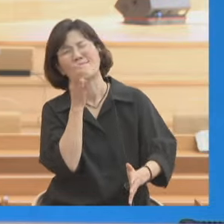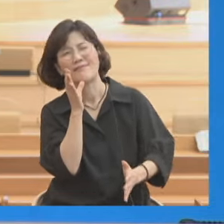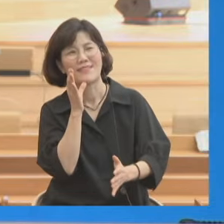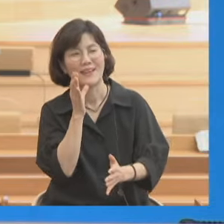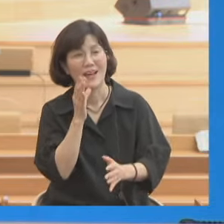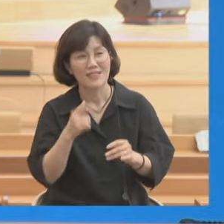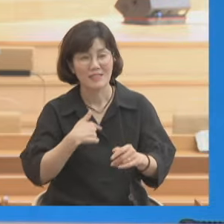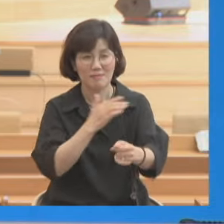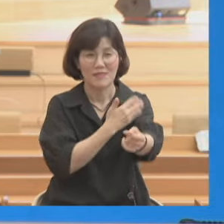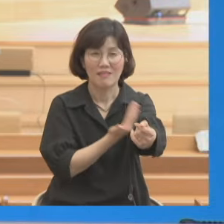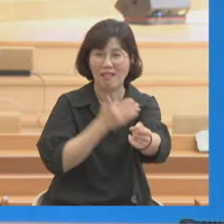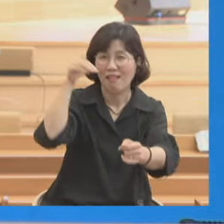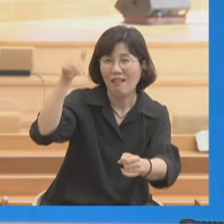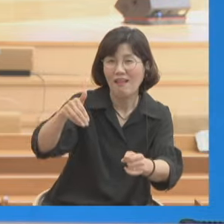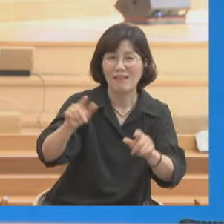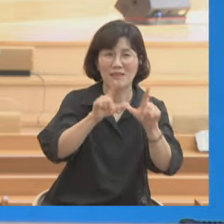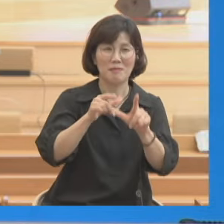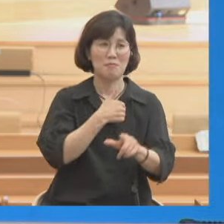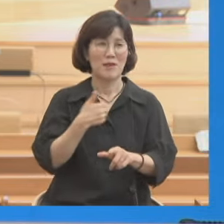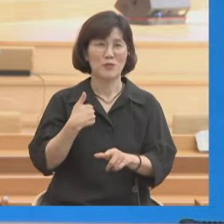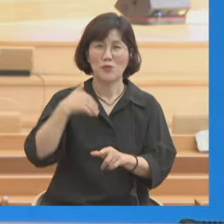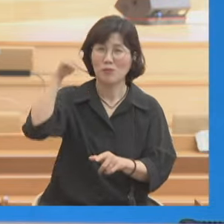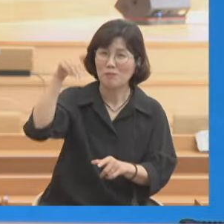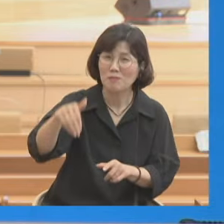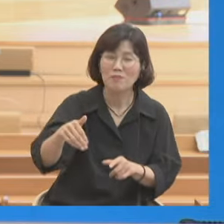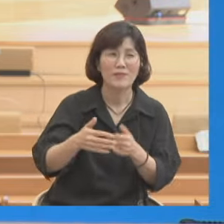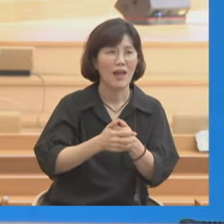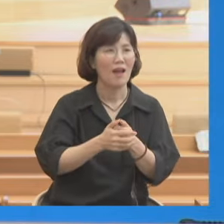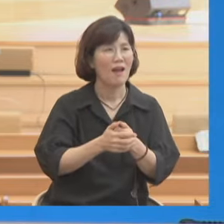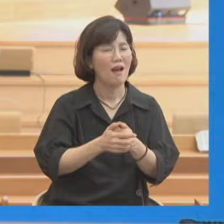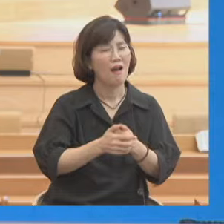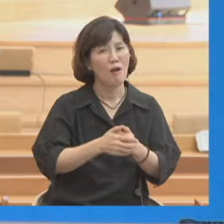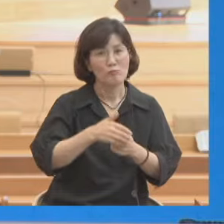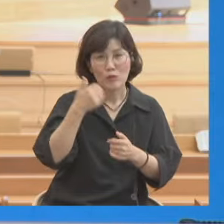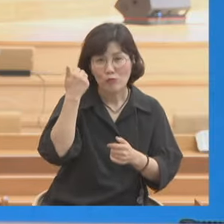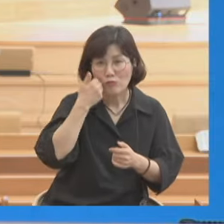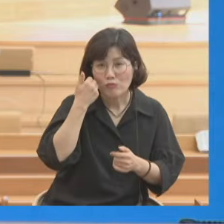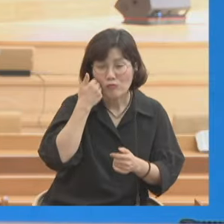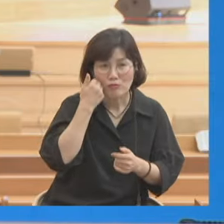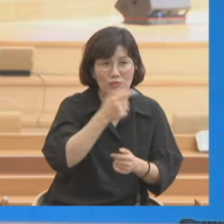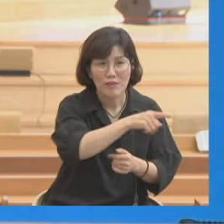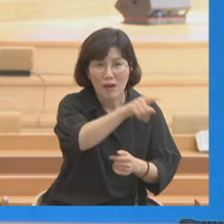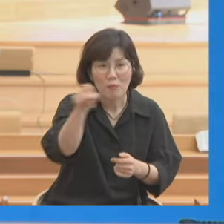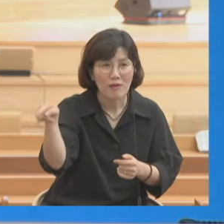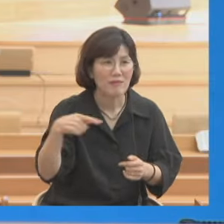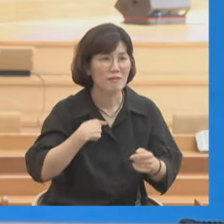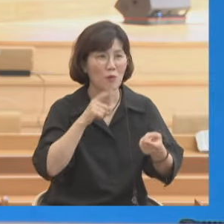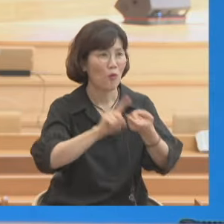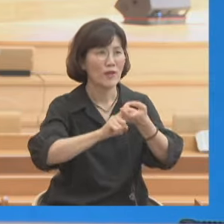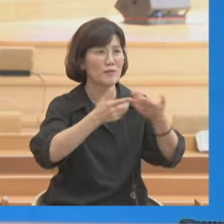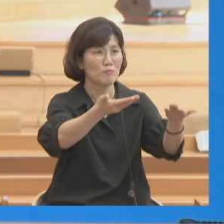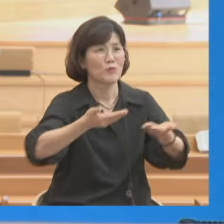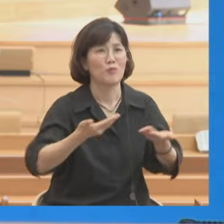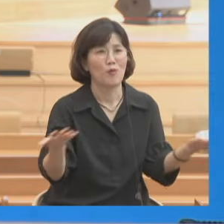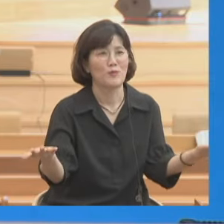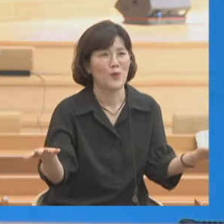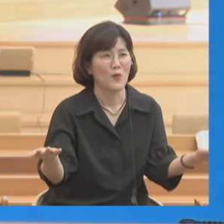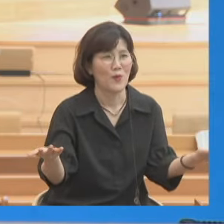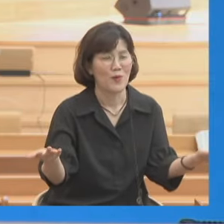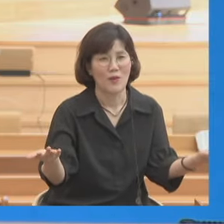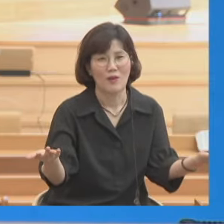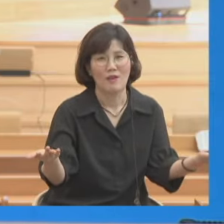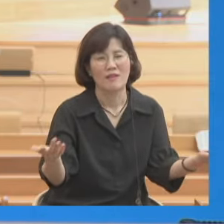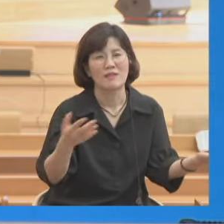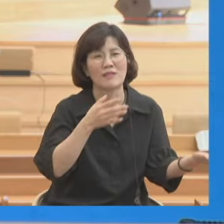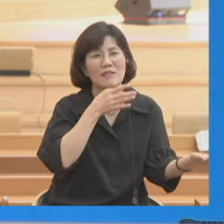능력은 저하되어지고 삶은 만족스럽지 못하고 그런데 아무도 예전처럼 나에게 관심을 가져주지 않습니다.